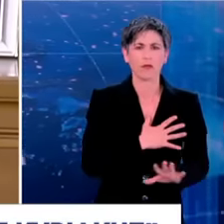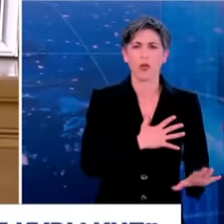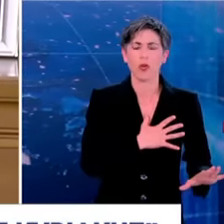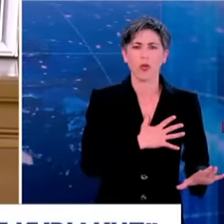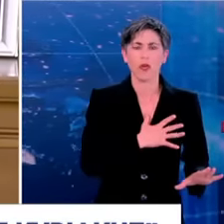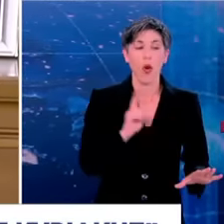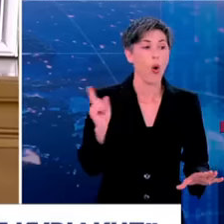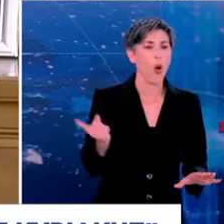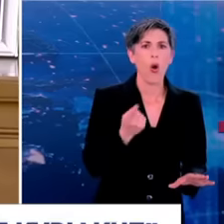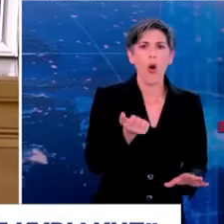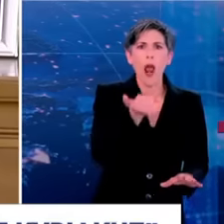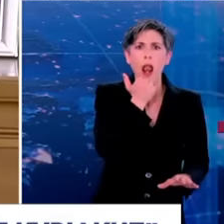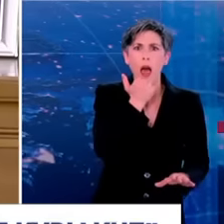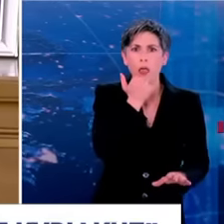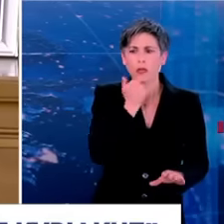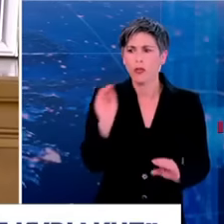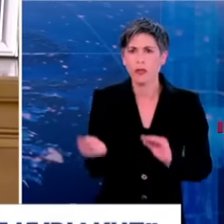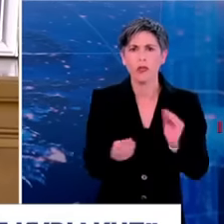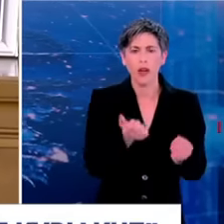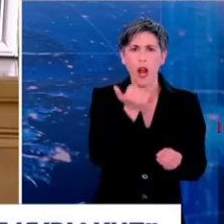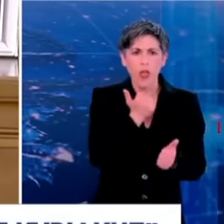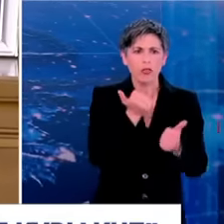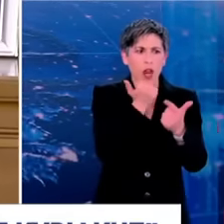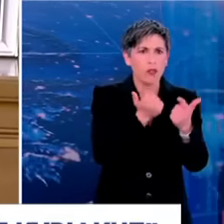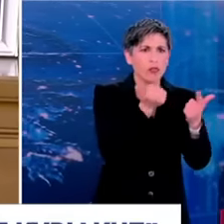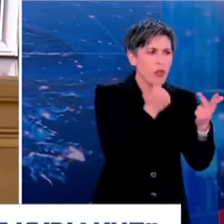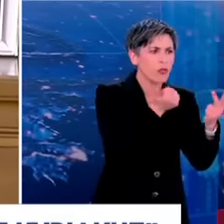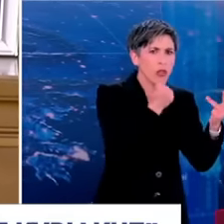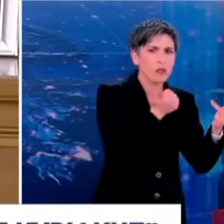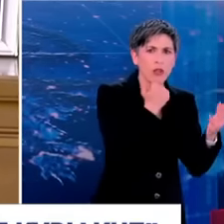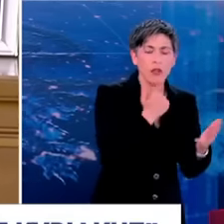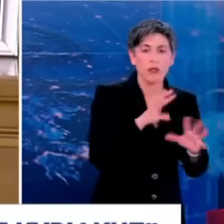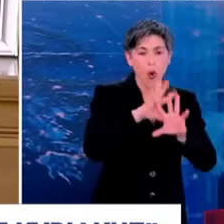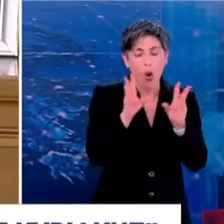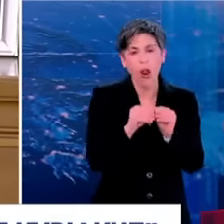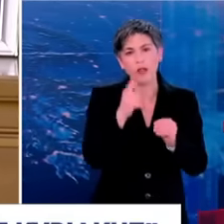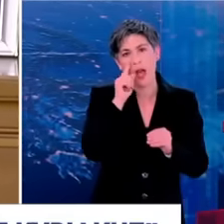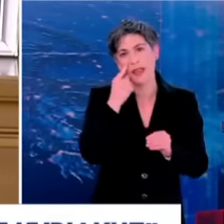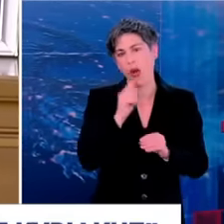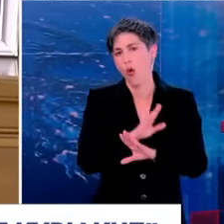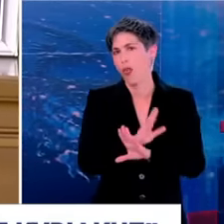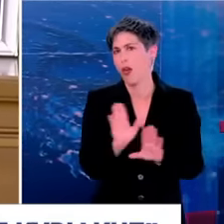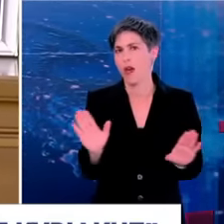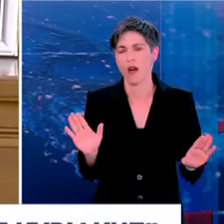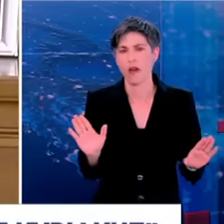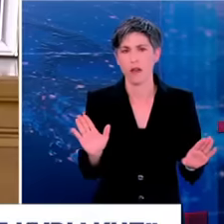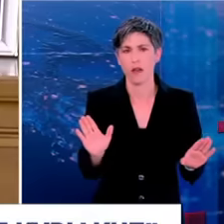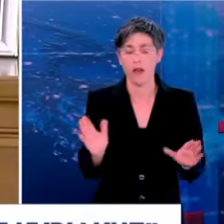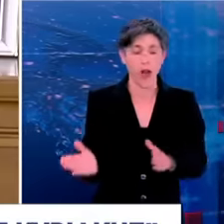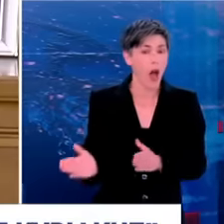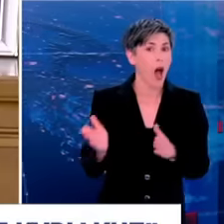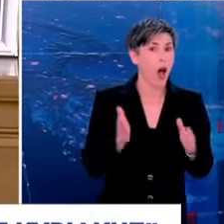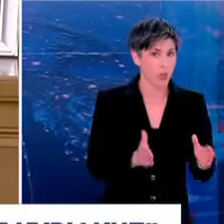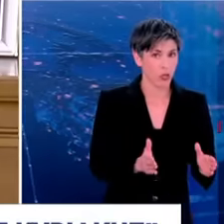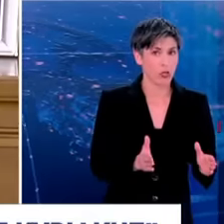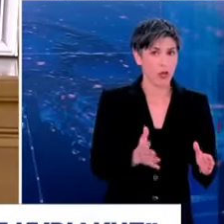λάθος. Ήταν μια τραγωδία αυτό το οποίο έγινε. Όμως από την άλλη, ήταν και ένα περιστατικό